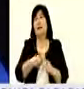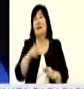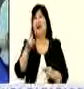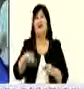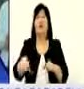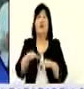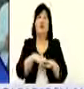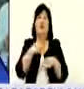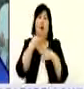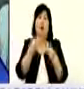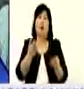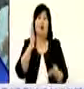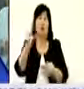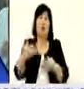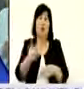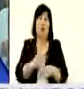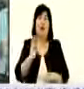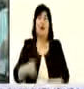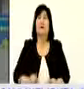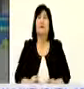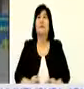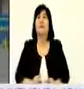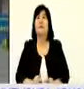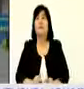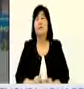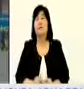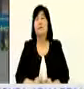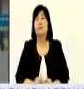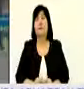ұсынбақ. Елжас Әбділда, Бекболат Әбден, Қанат Махамбет, Қызылорда телеарнасы.